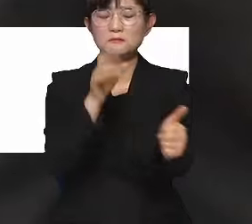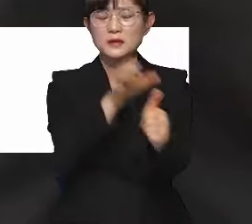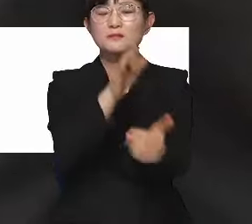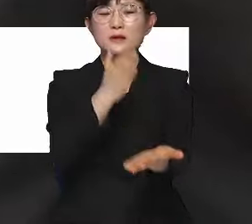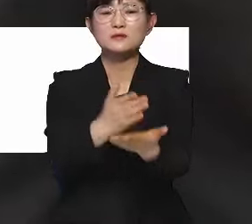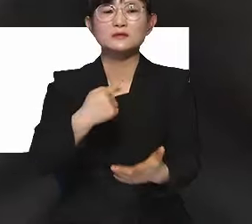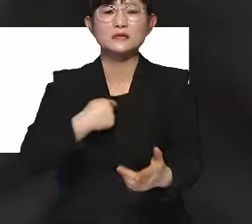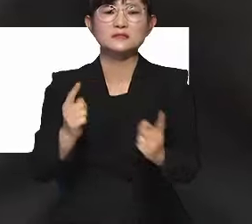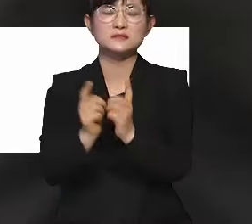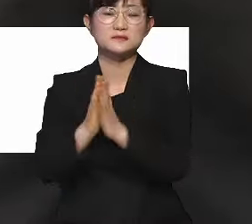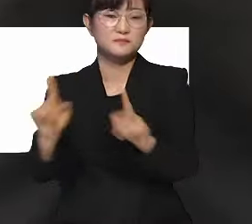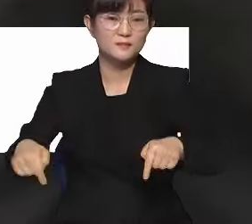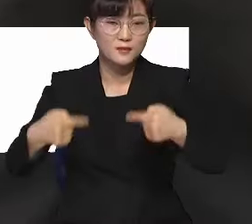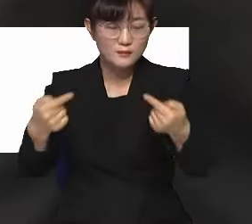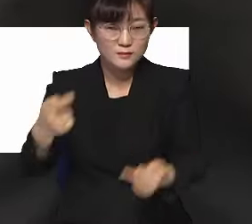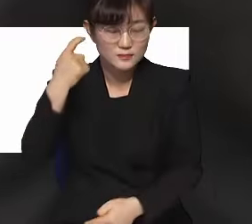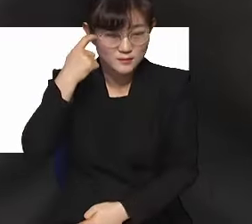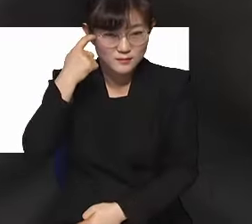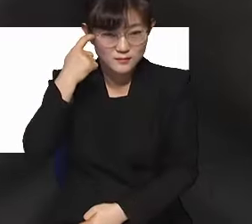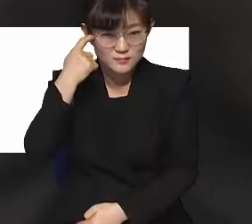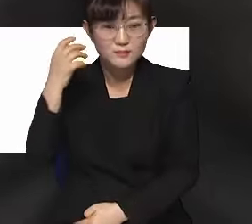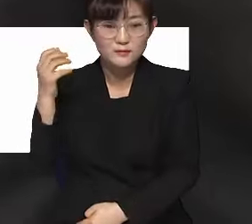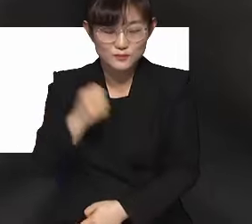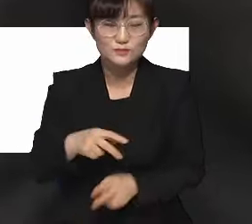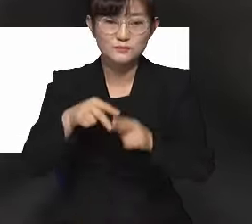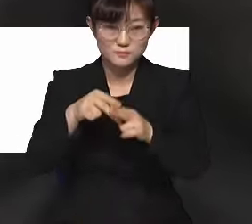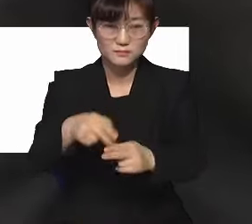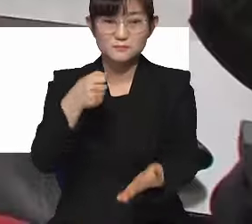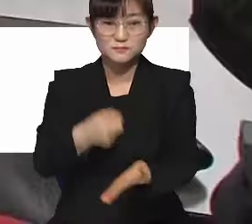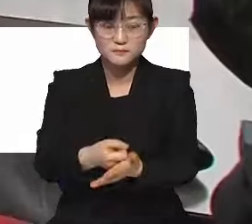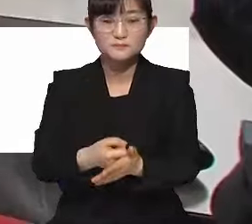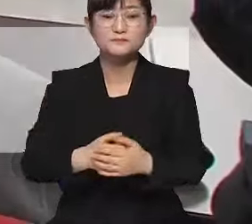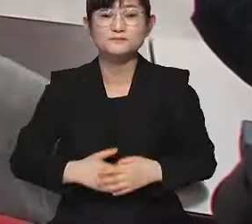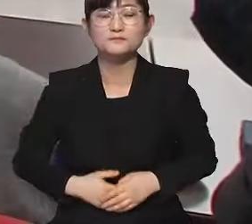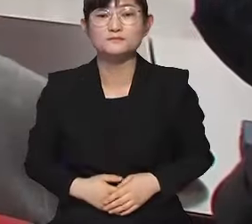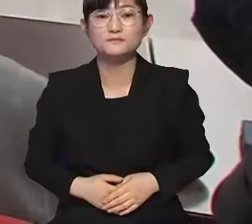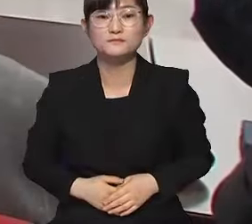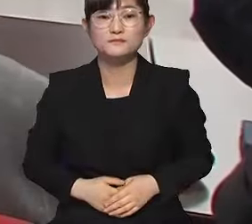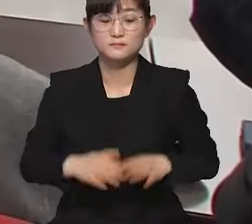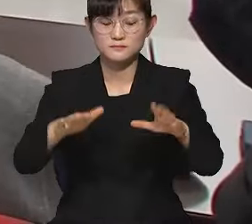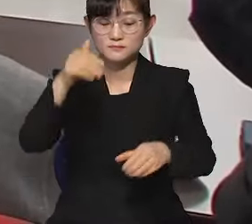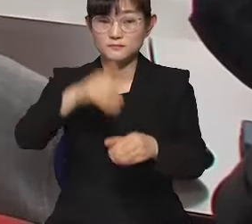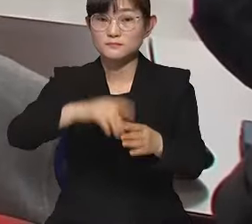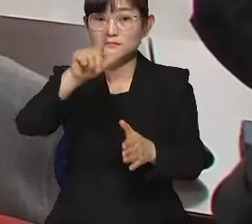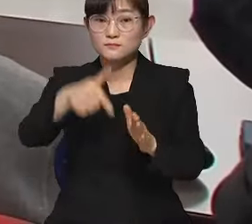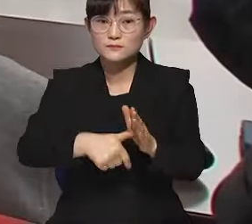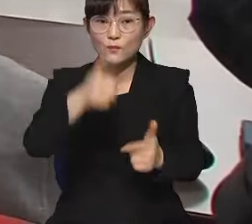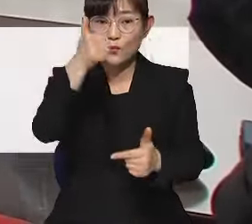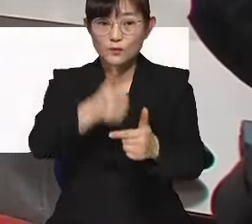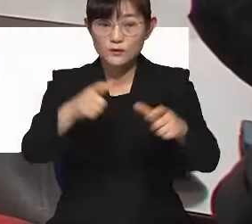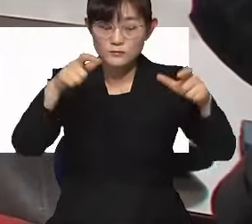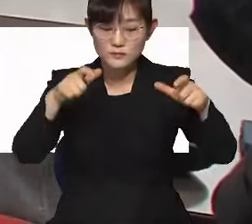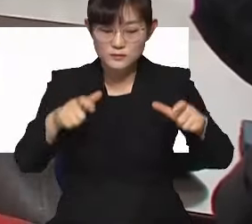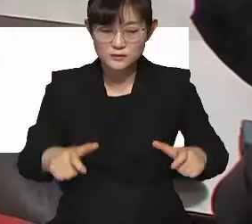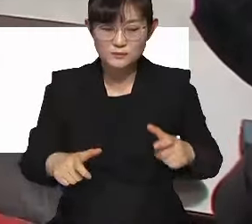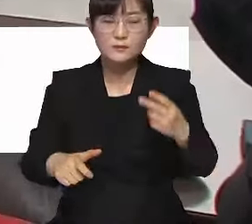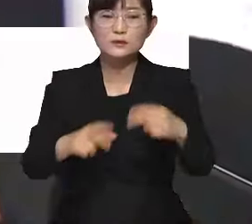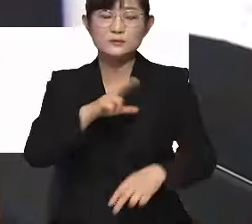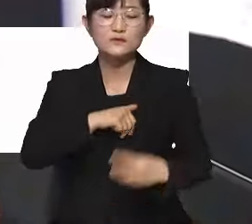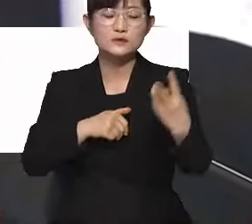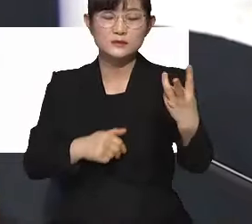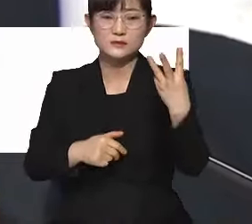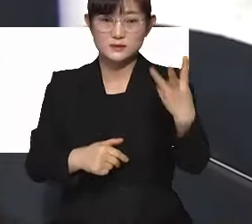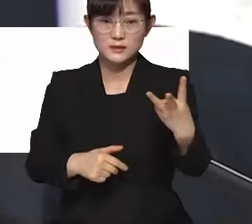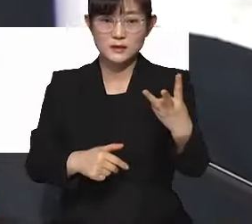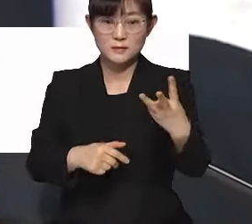내가 한번 해볼까? 라는 생각으로 먼저는 출마를 하게 됐습니다. 이번 총선에서 호남 지역구 3석 확보를